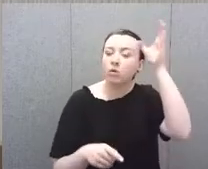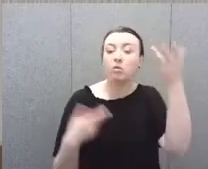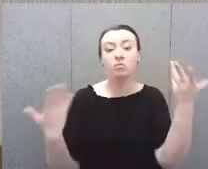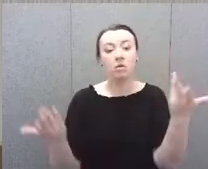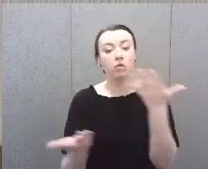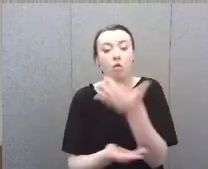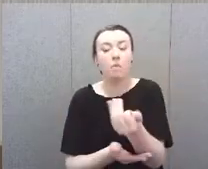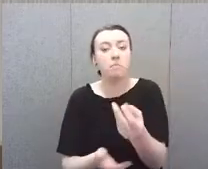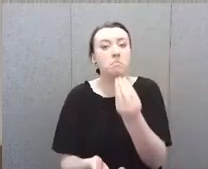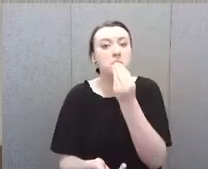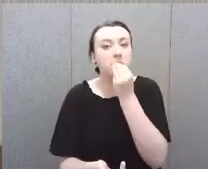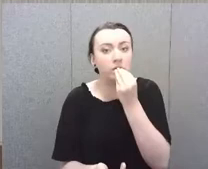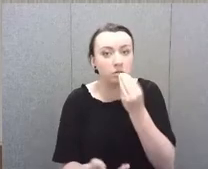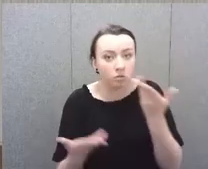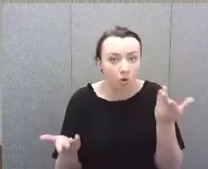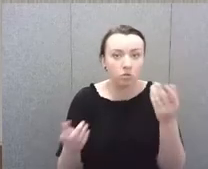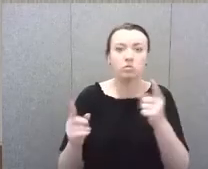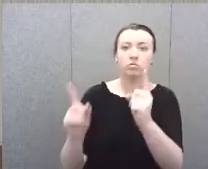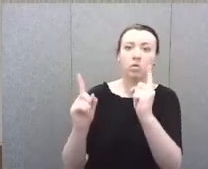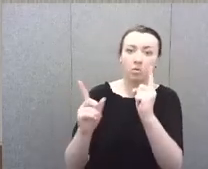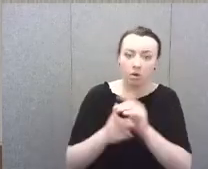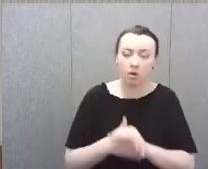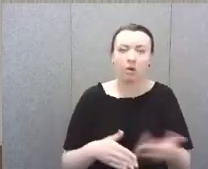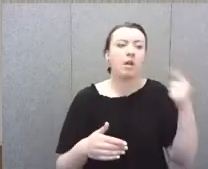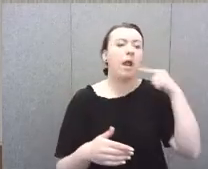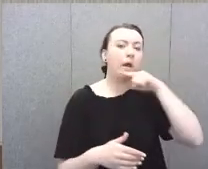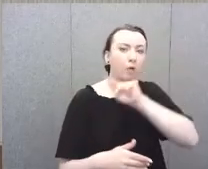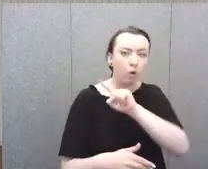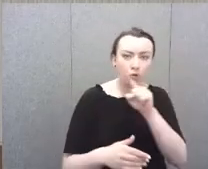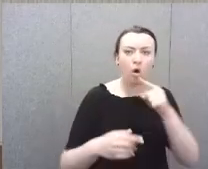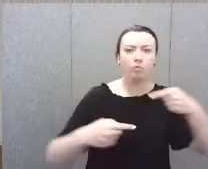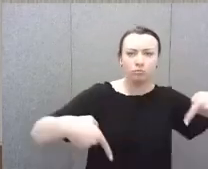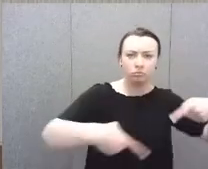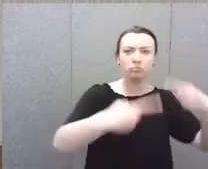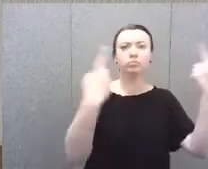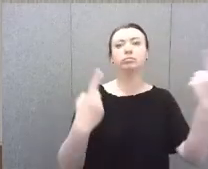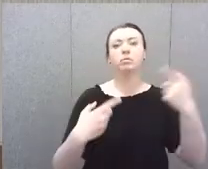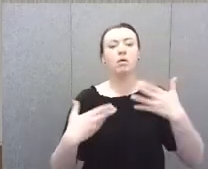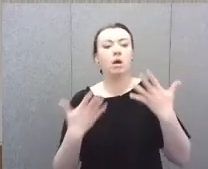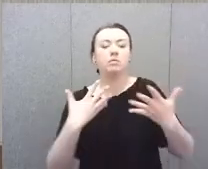Неважно. Были это безопасность питания,